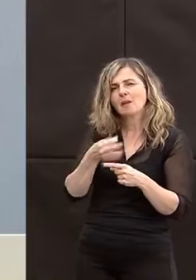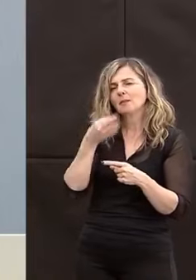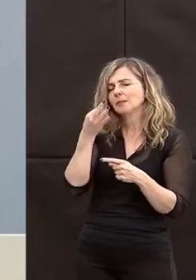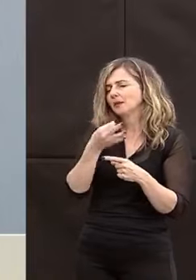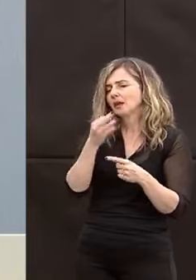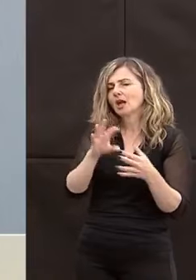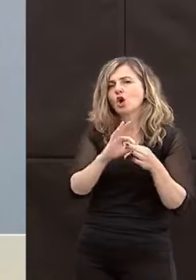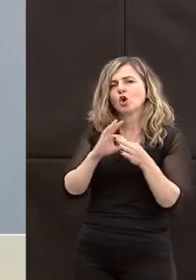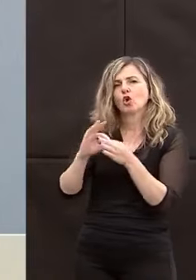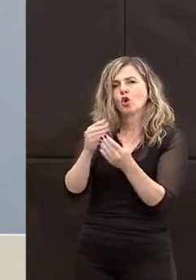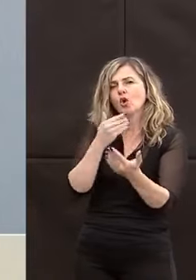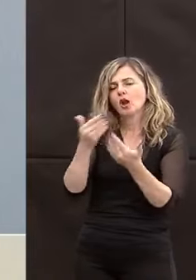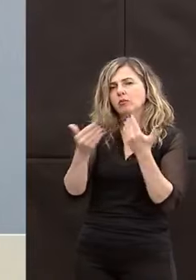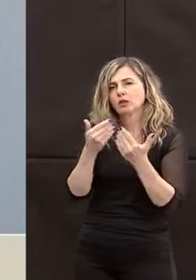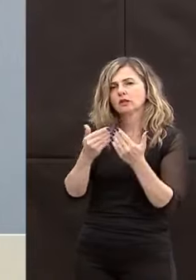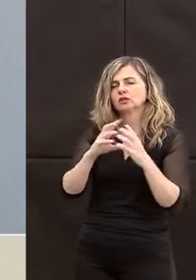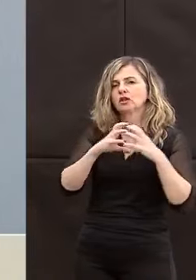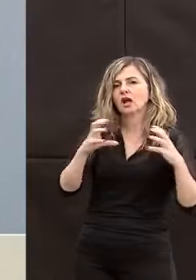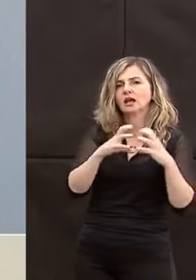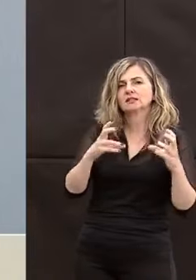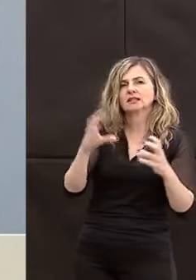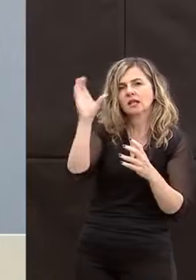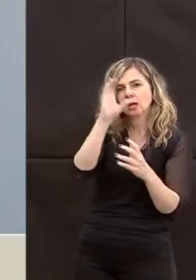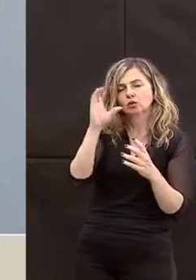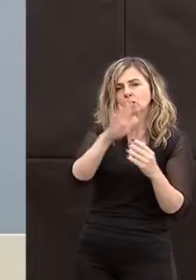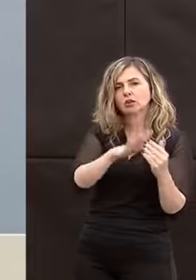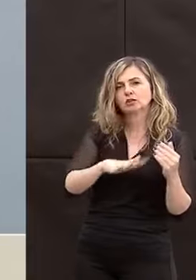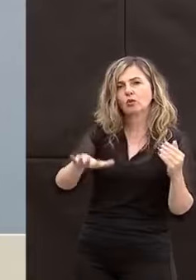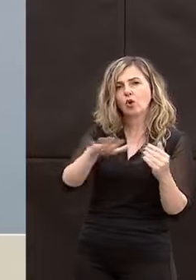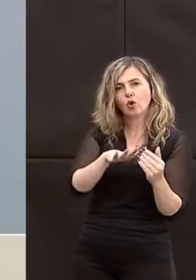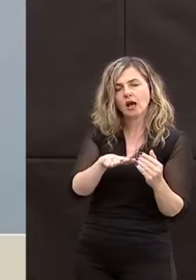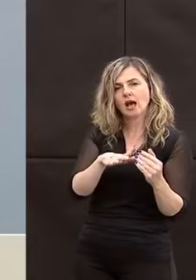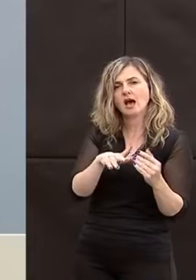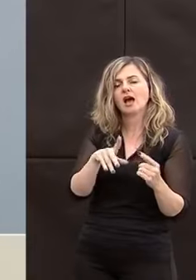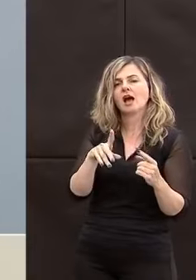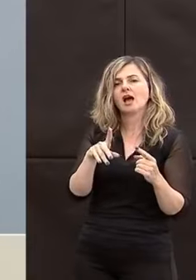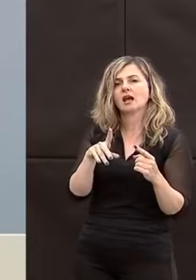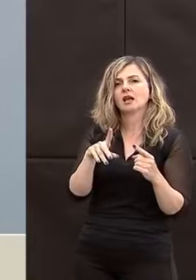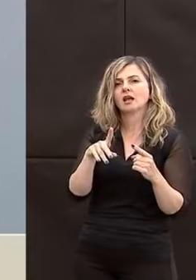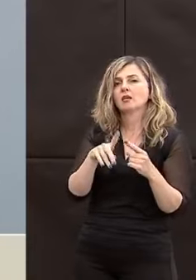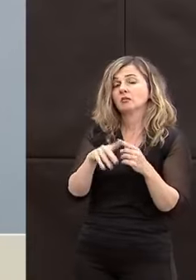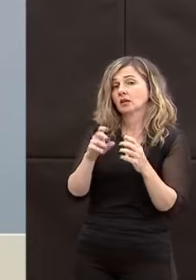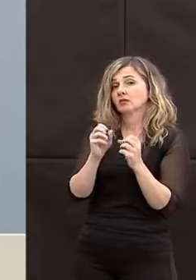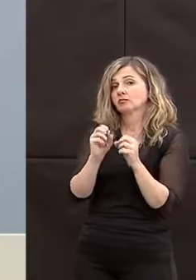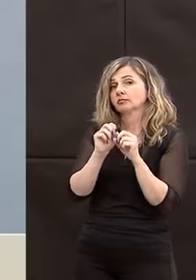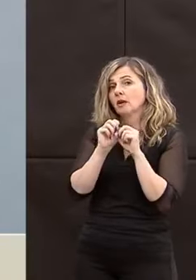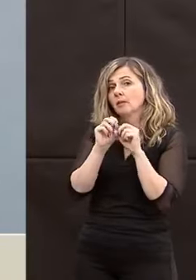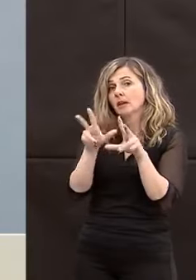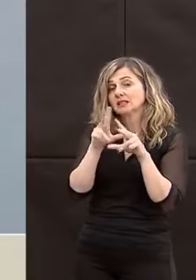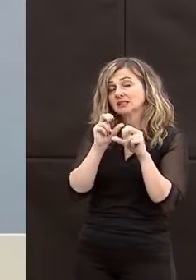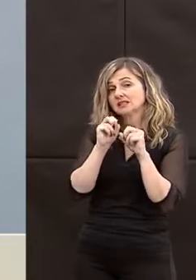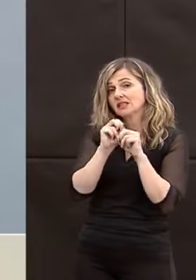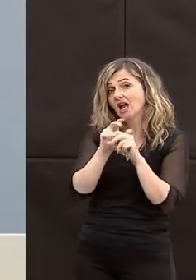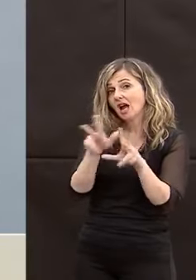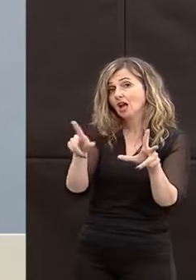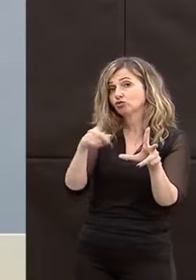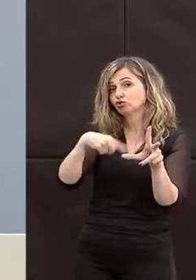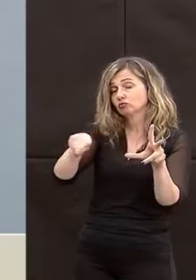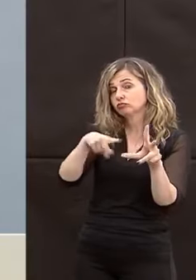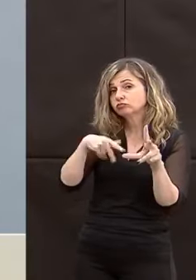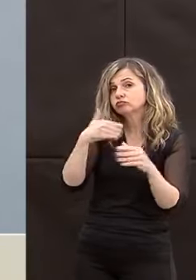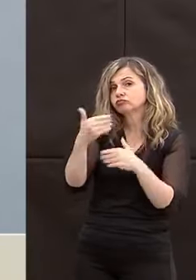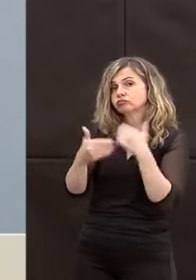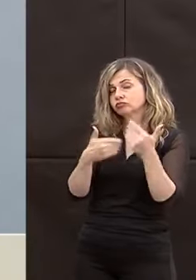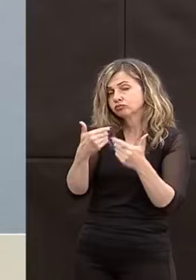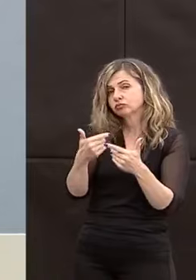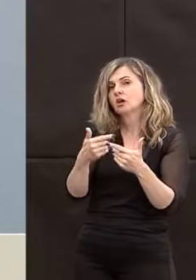per il turismo locali perché il il messaggio che noi continuiamo a dare a tutto il trentino